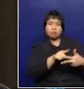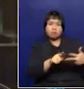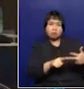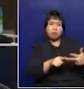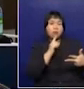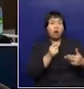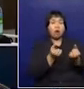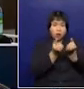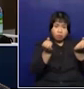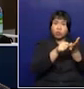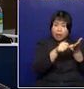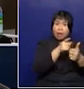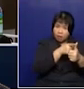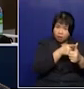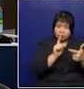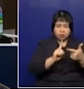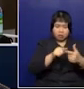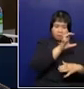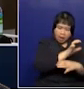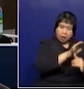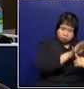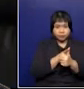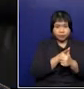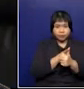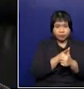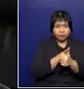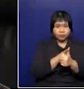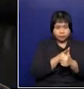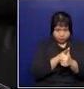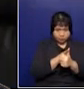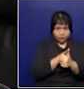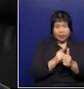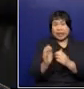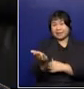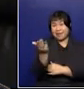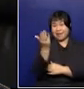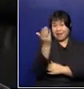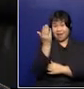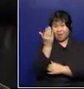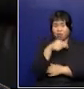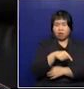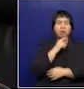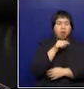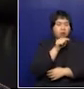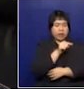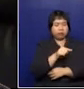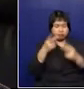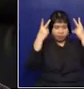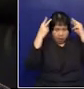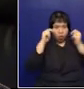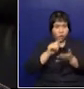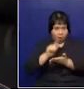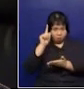อกว่าแก้รัฐธรรมนูญฮะหยุดคุกคามฮะยุบสภาตั้งแต่เช้ามาเนี่ยทุกคนบอกให้นายกลาออกอัน